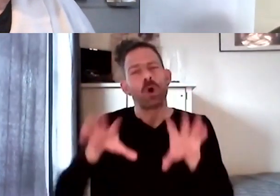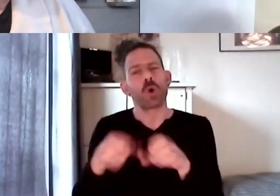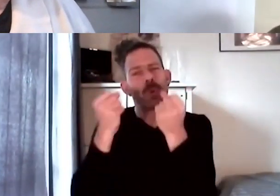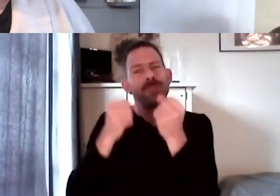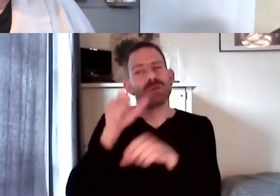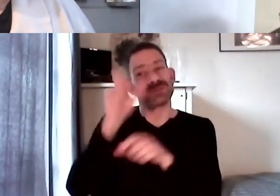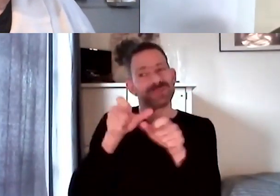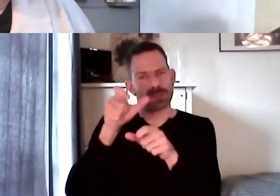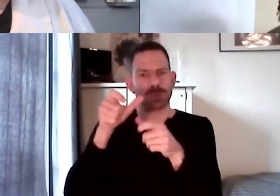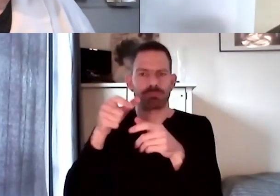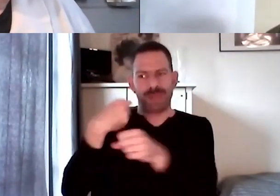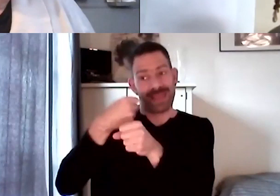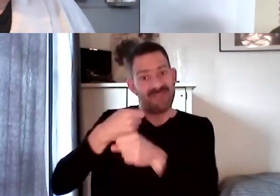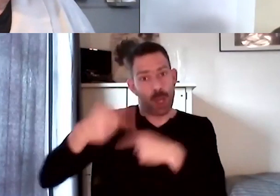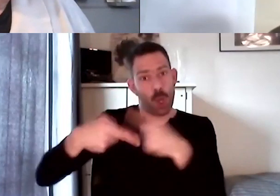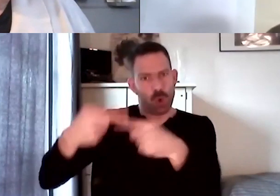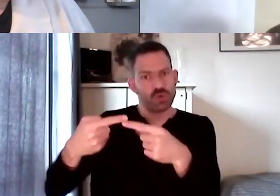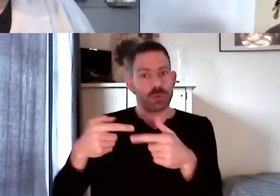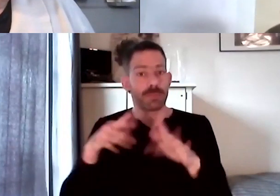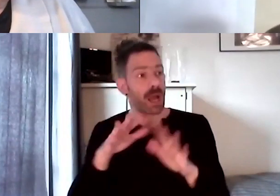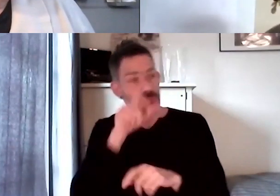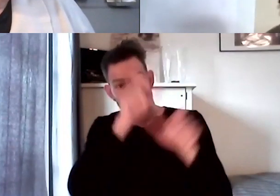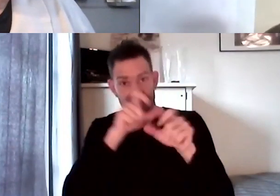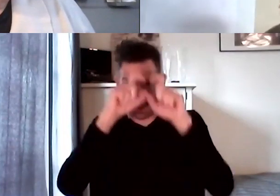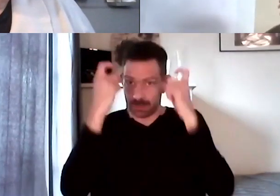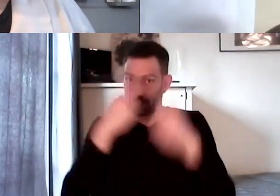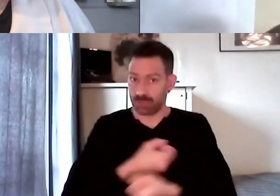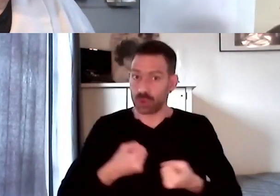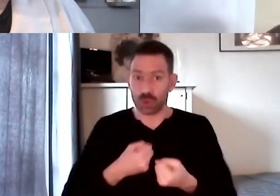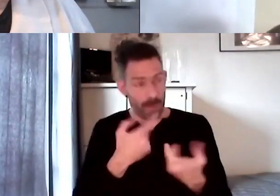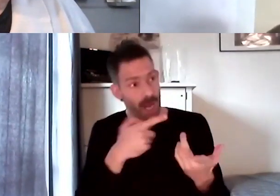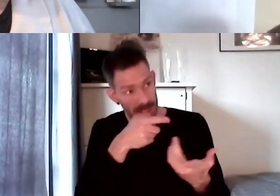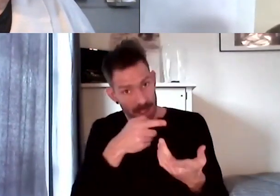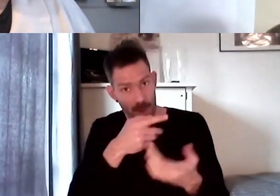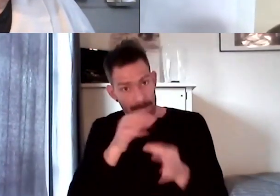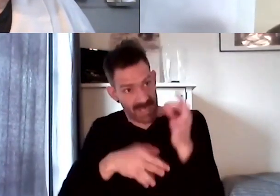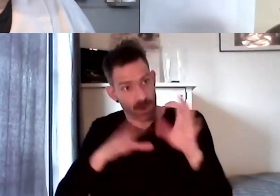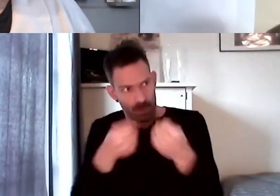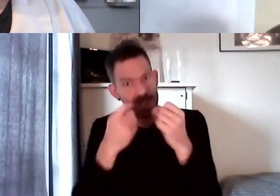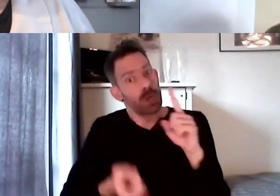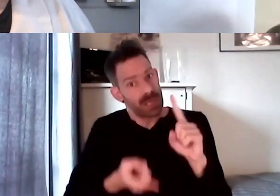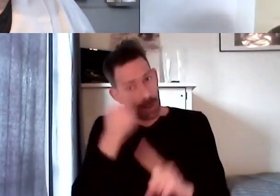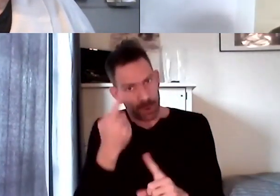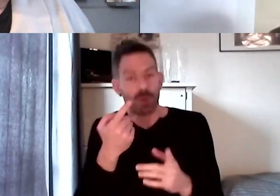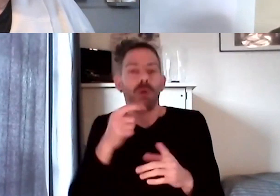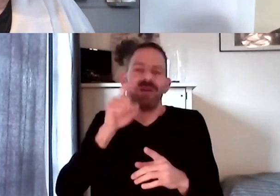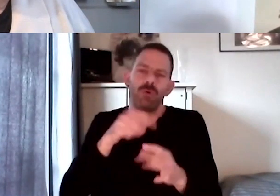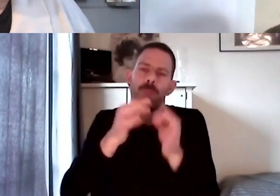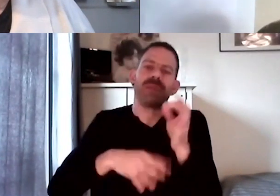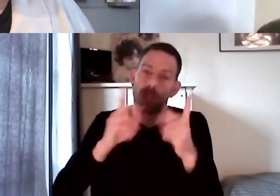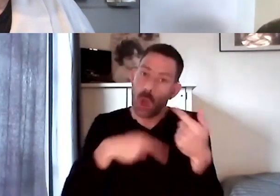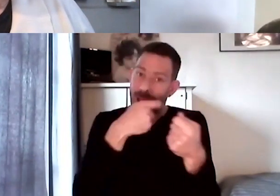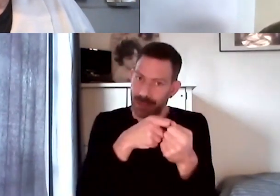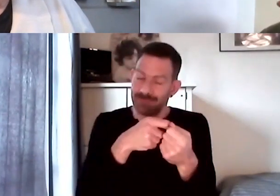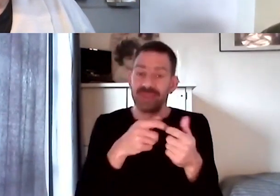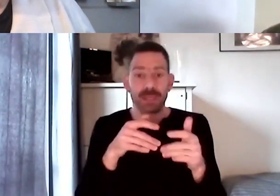poste, mais c'est sûr que pour les demandeurs d'emploi, c'est très important d'avoir un bilan de compétences adapté. Et surtout, n'hésitez